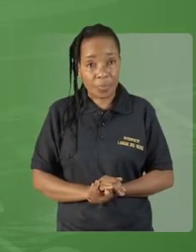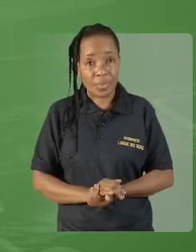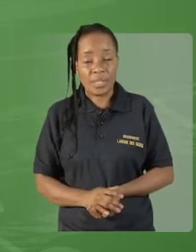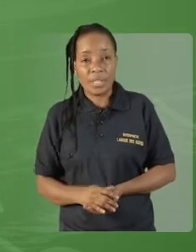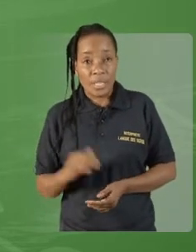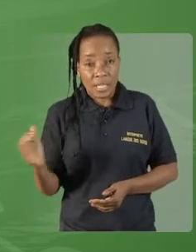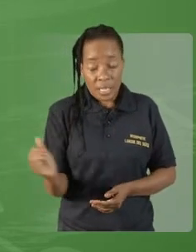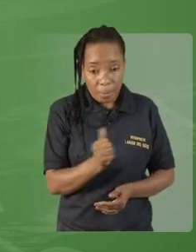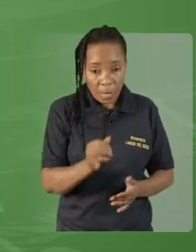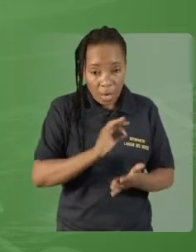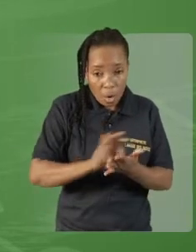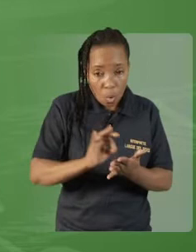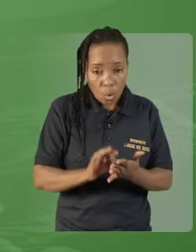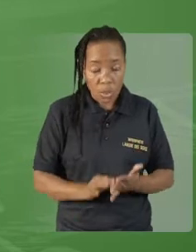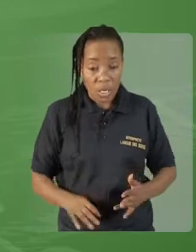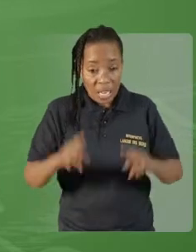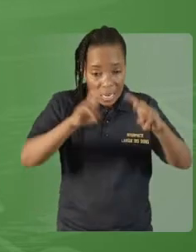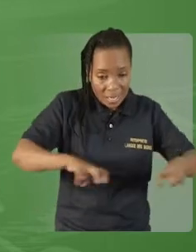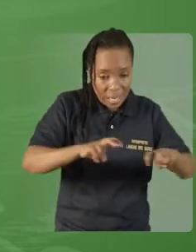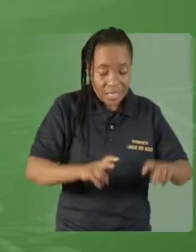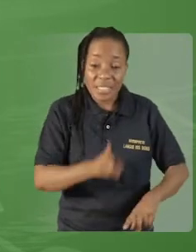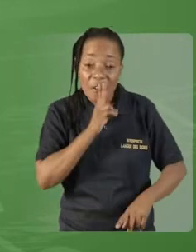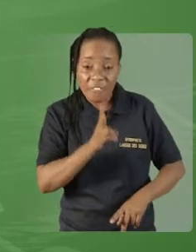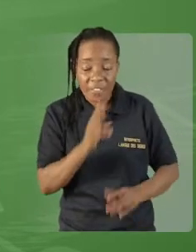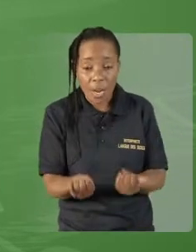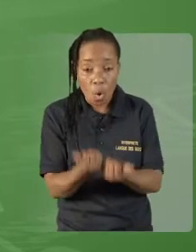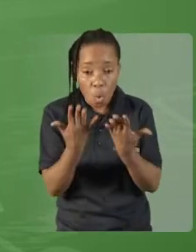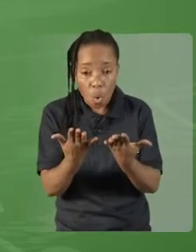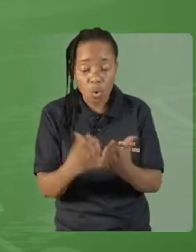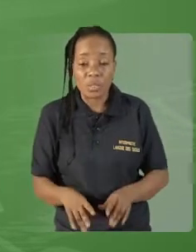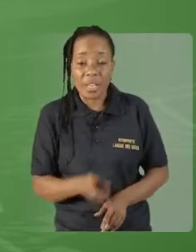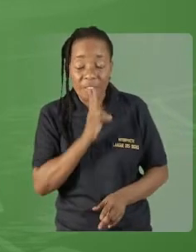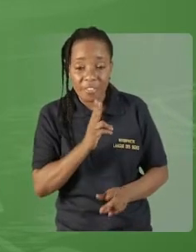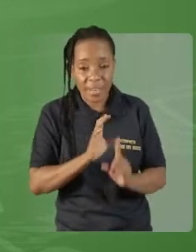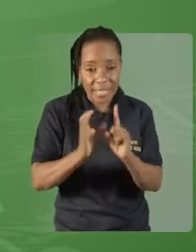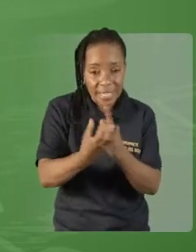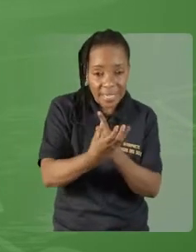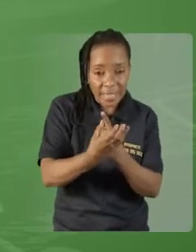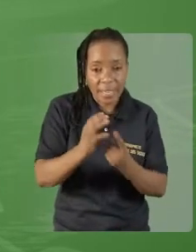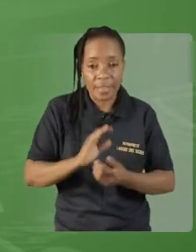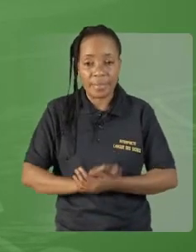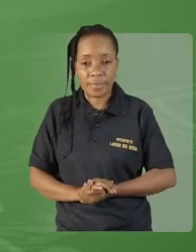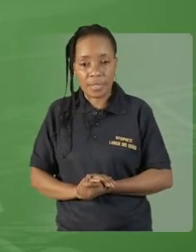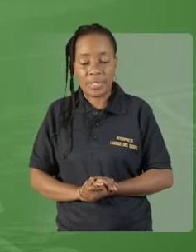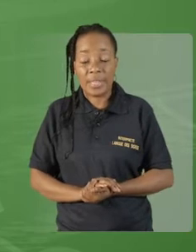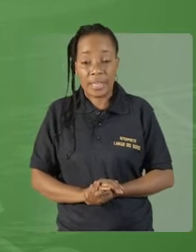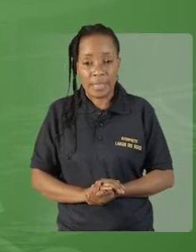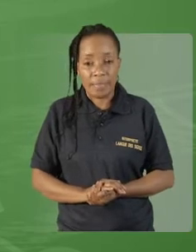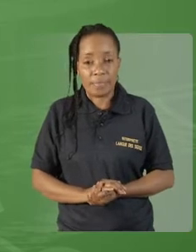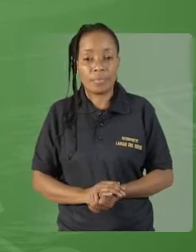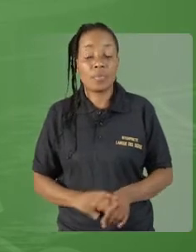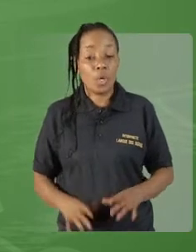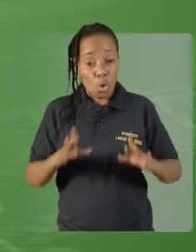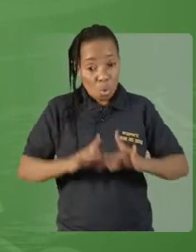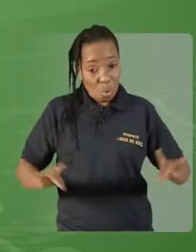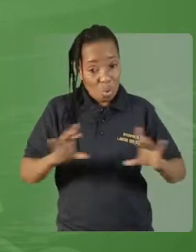envisage l'étude des vraies causes et des vrais critères, des critères objectifs,